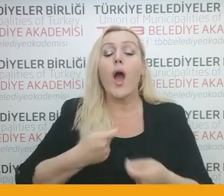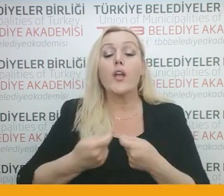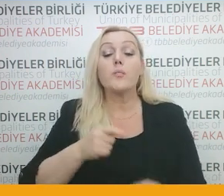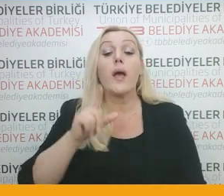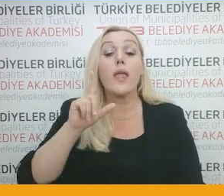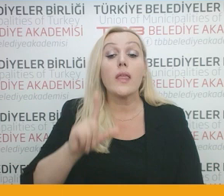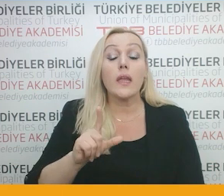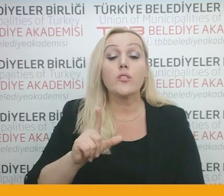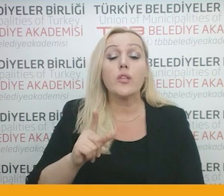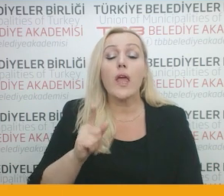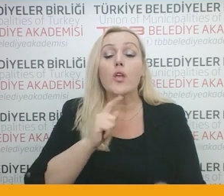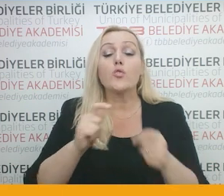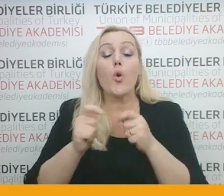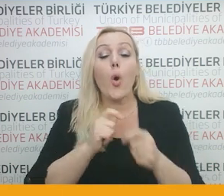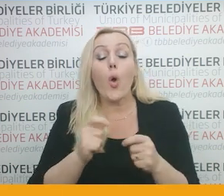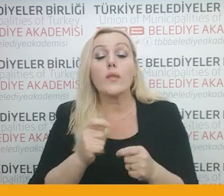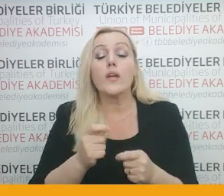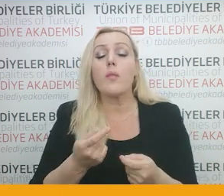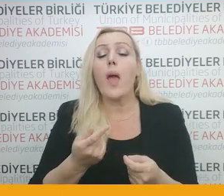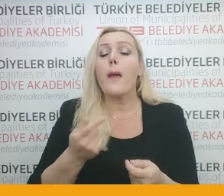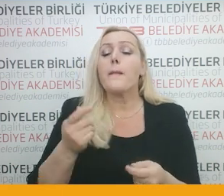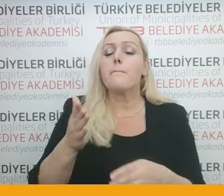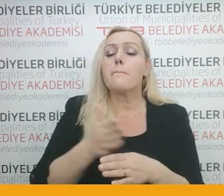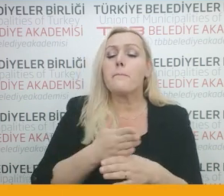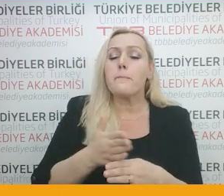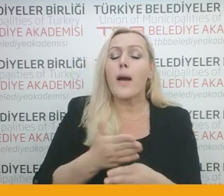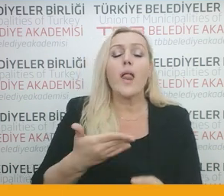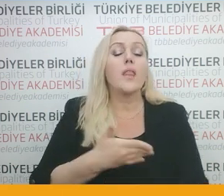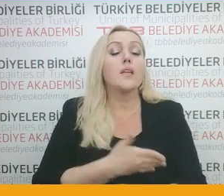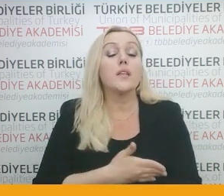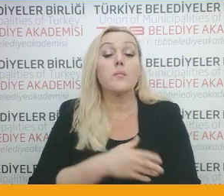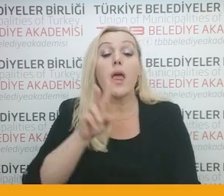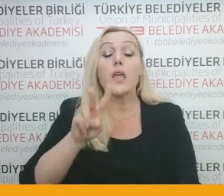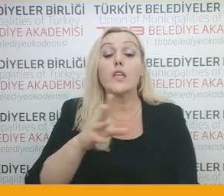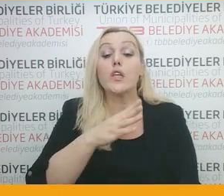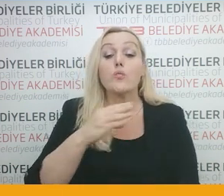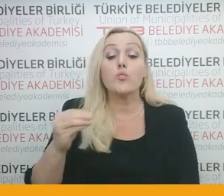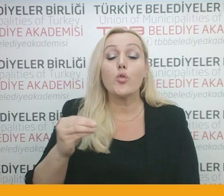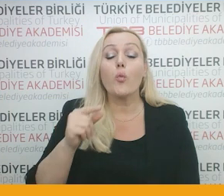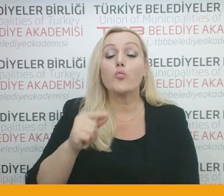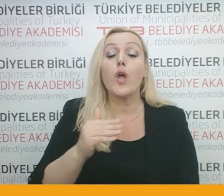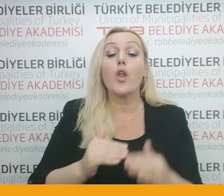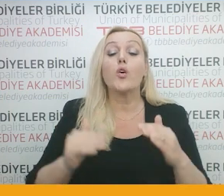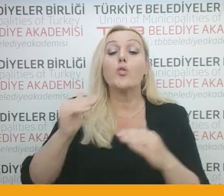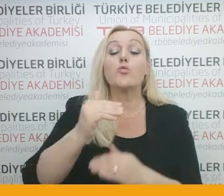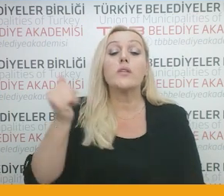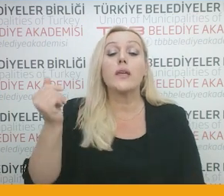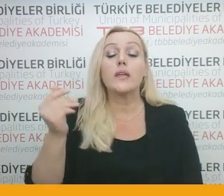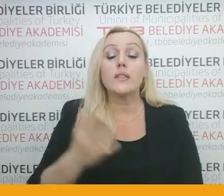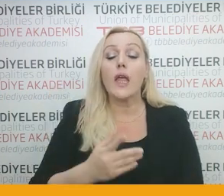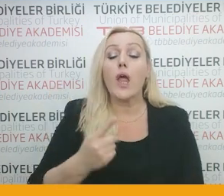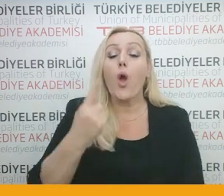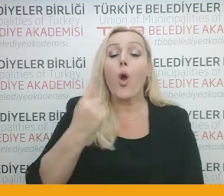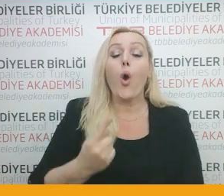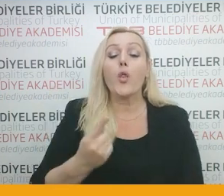evrakı ve sözleşme tasarlarından mal ve hizmette 1 milyon yapım işleri için 2 milyon bunları üzerinde bir rakamsa ön mali